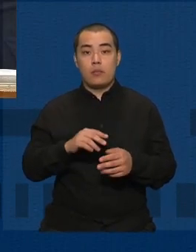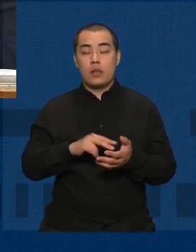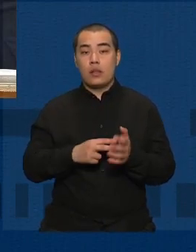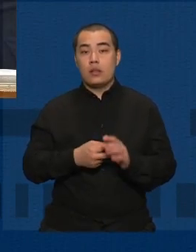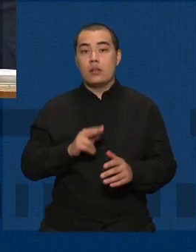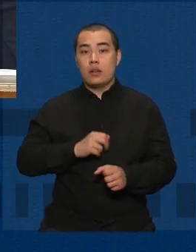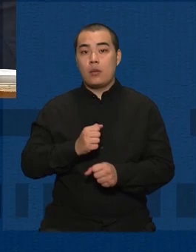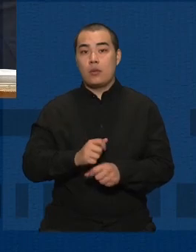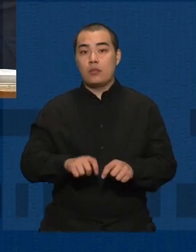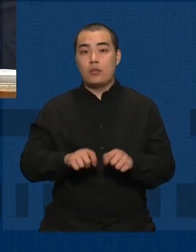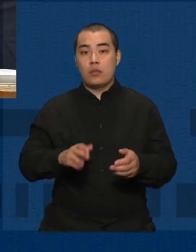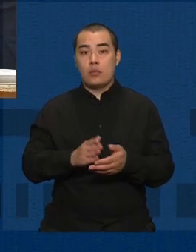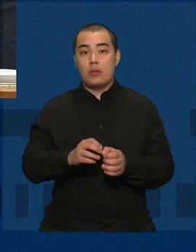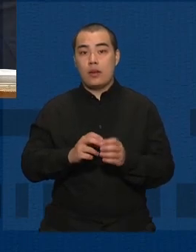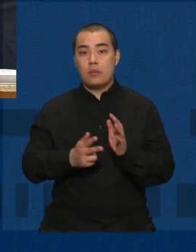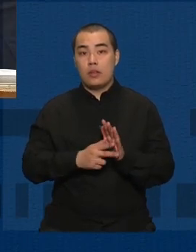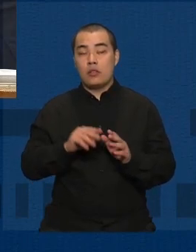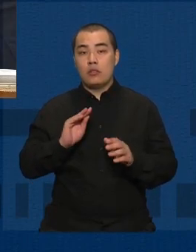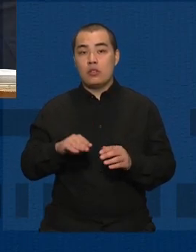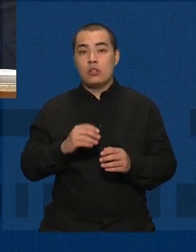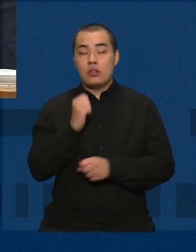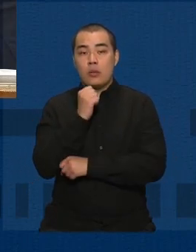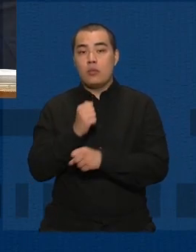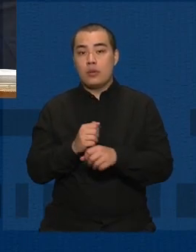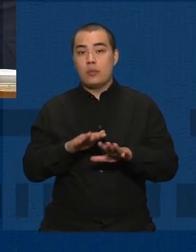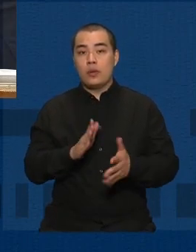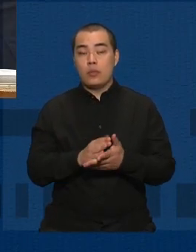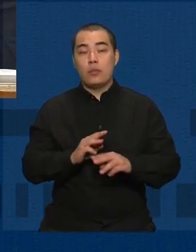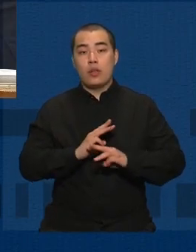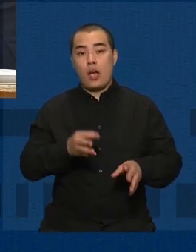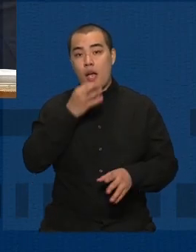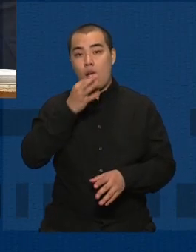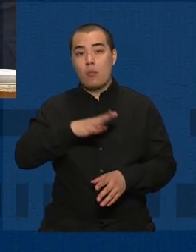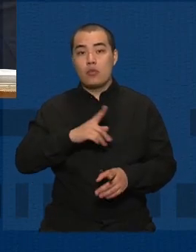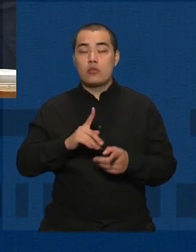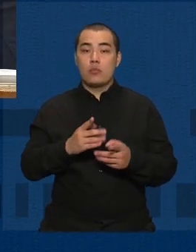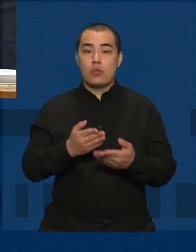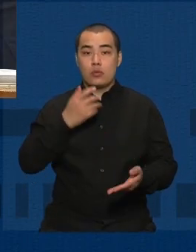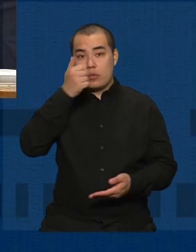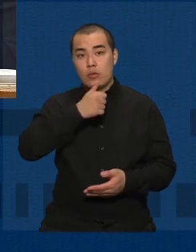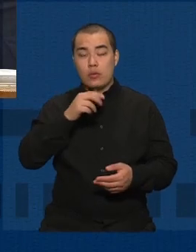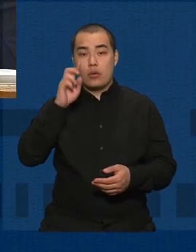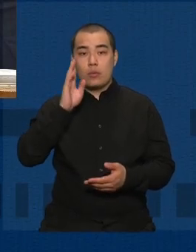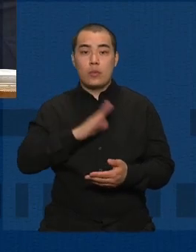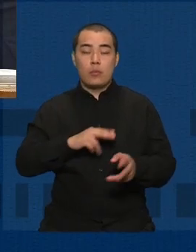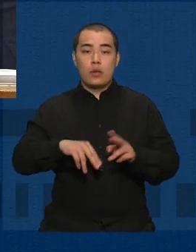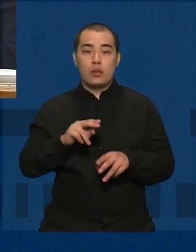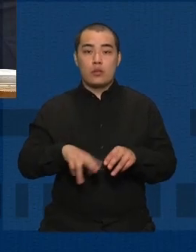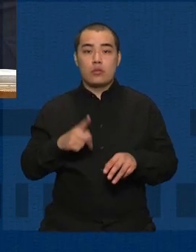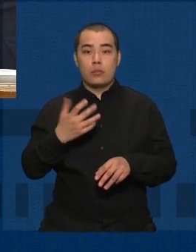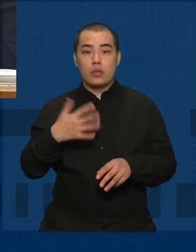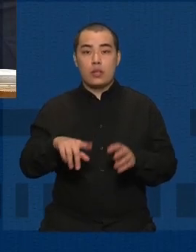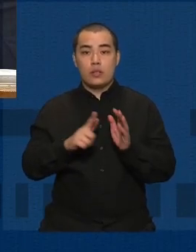будет создано почти 18 тысяч рабочих мест. Министр также рассказал, что в прошлом году в стране было построено